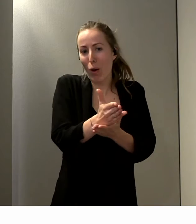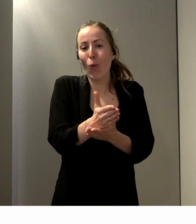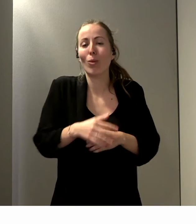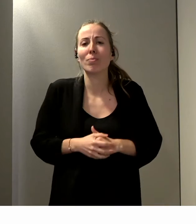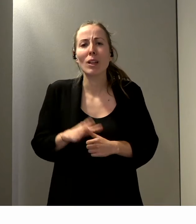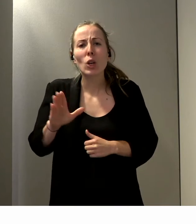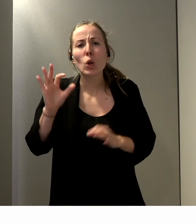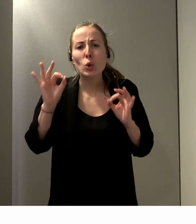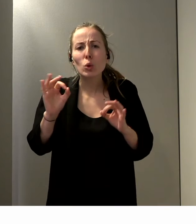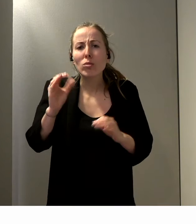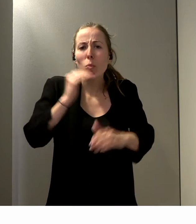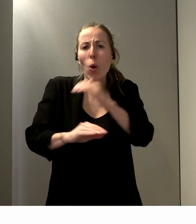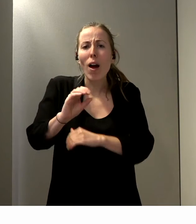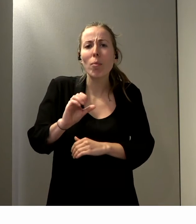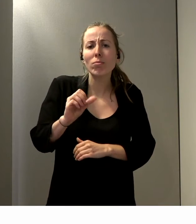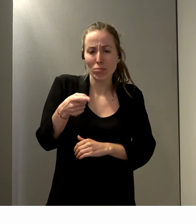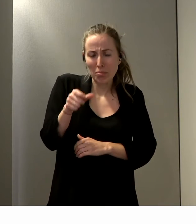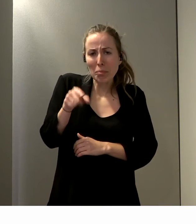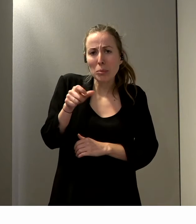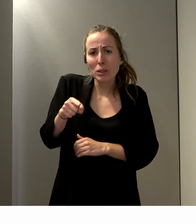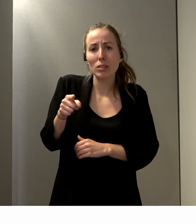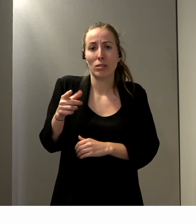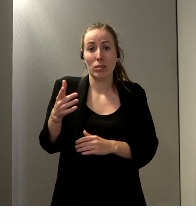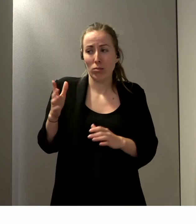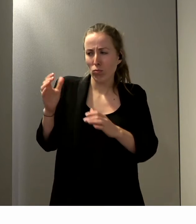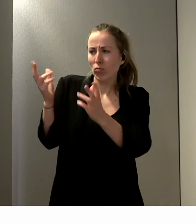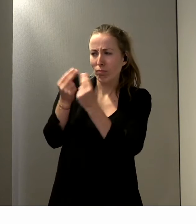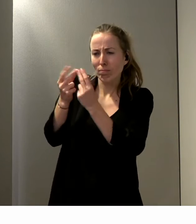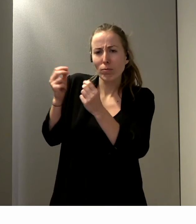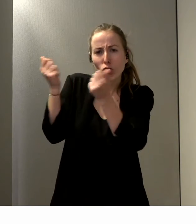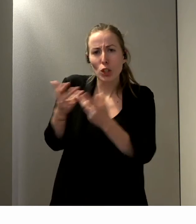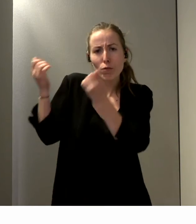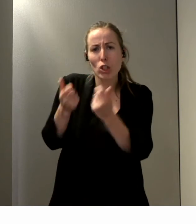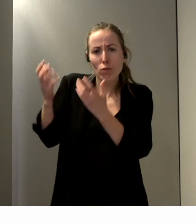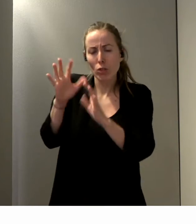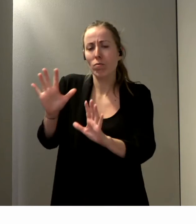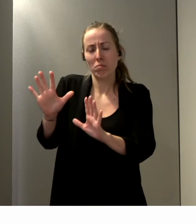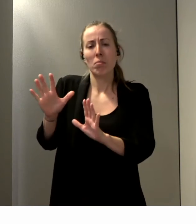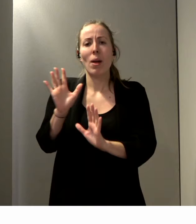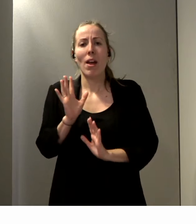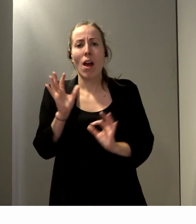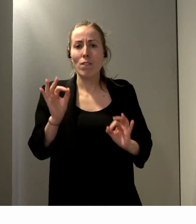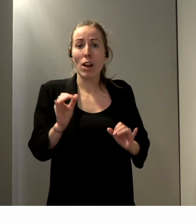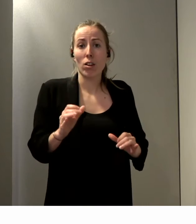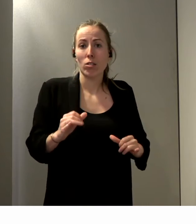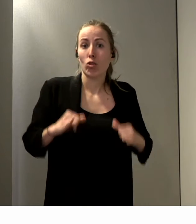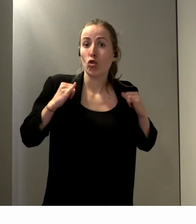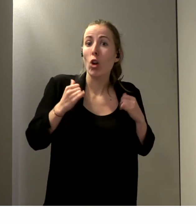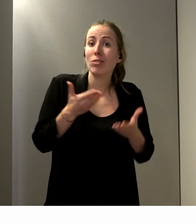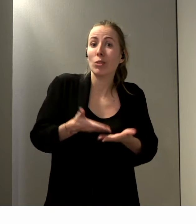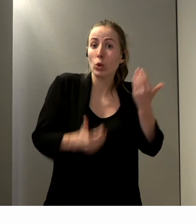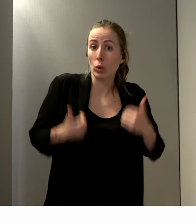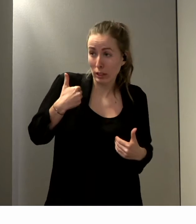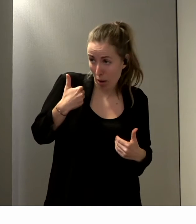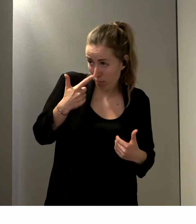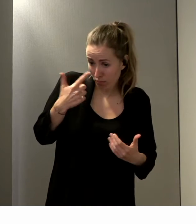ce programme-là, Un jeune, une solution, est-ce que, comme vous avez cité les chiffres, mais en ce qui concerne les jeunes handicapés, est-ce que vous commencez à avoir